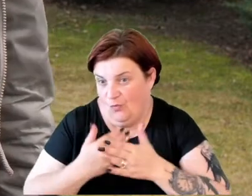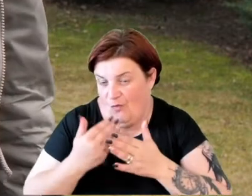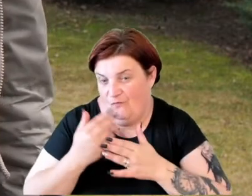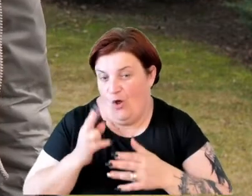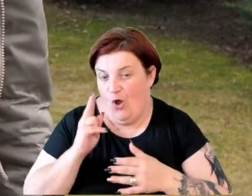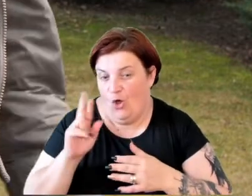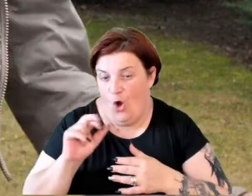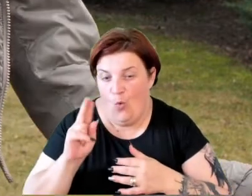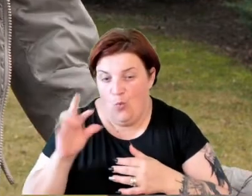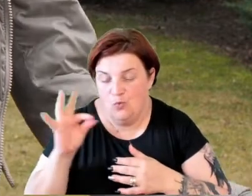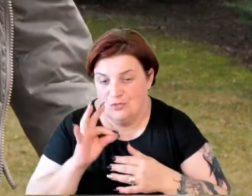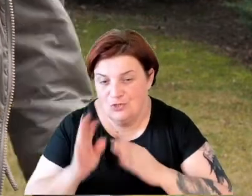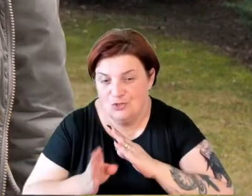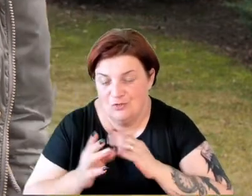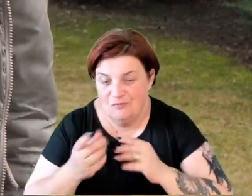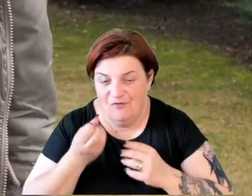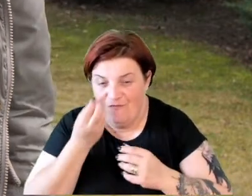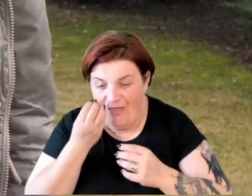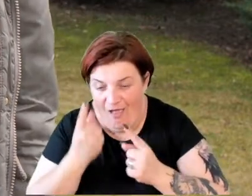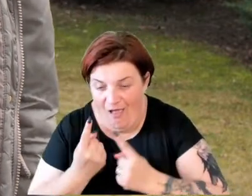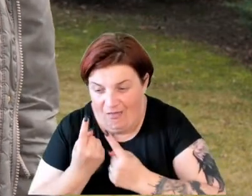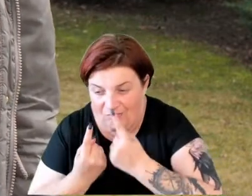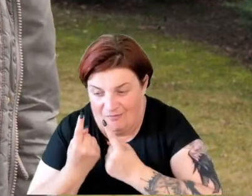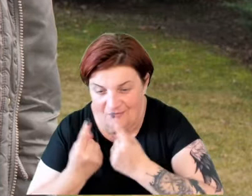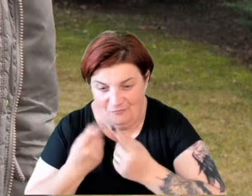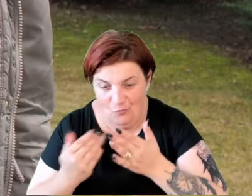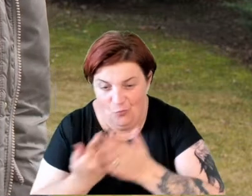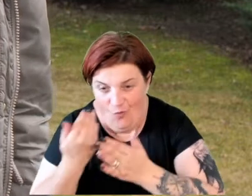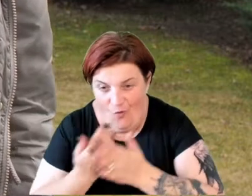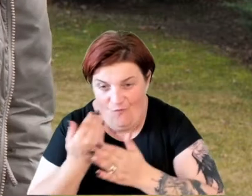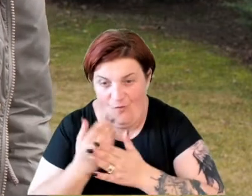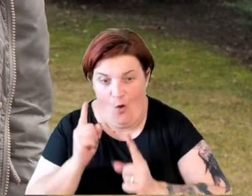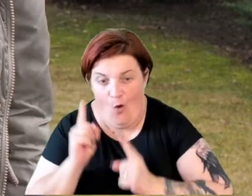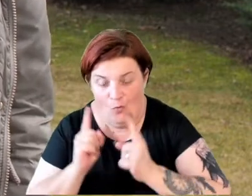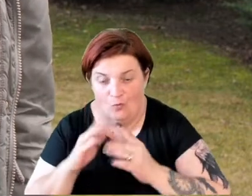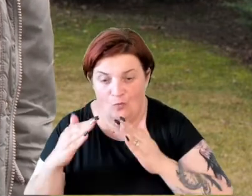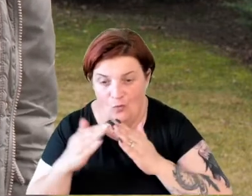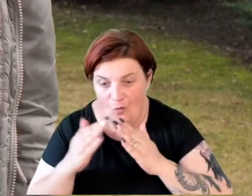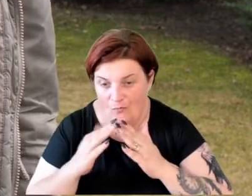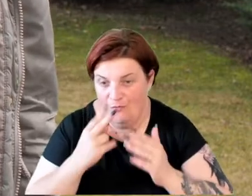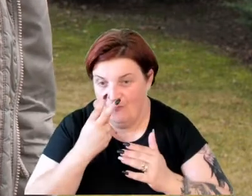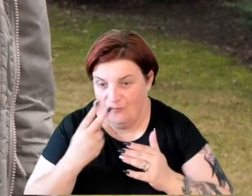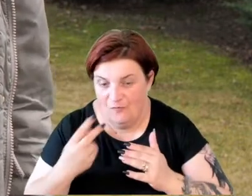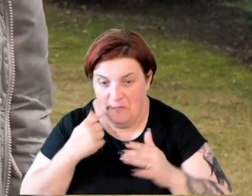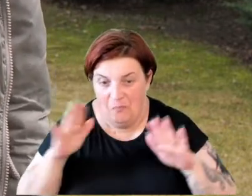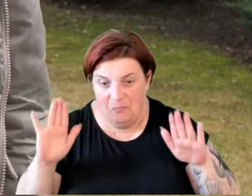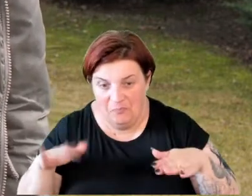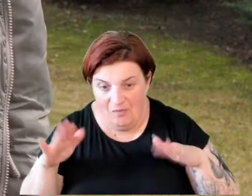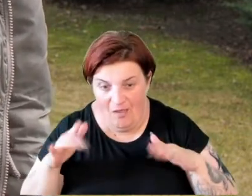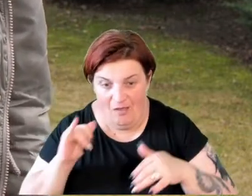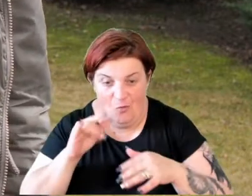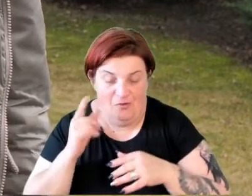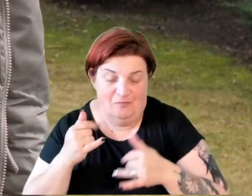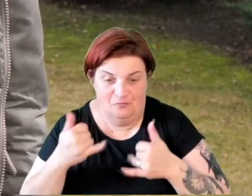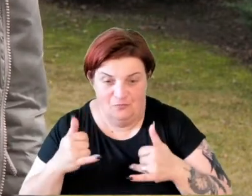krokusy i forsycje, a w parkach tawlina jarzębolistna. W ogrodach i przy domach zauważyć możemy skowronki, słowiki oraz kukułki,